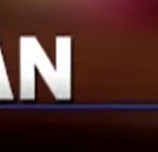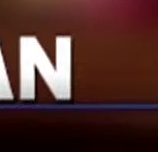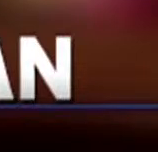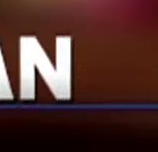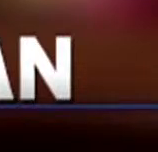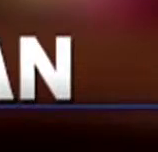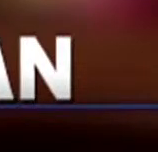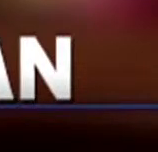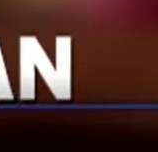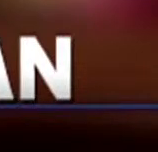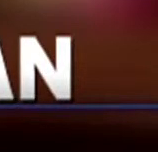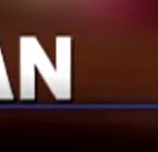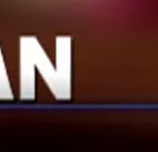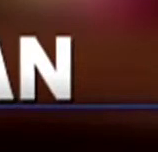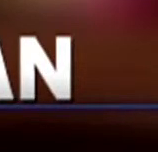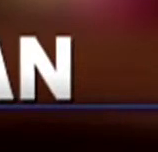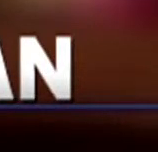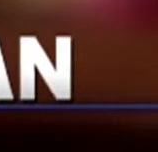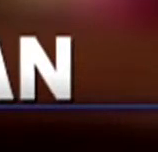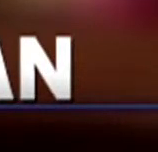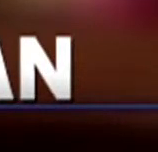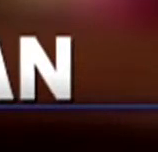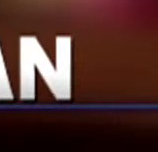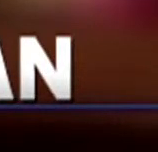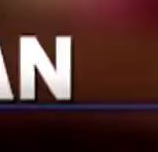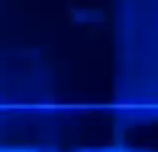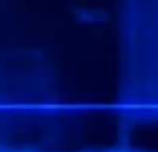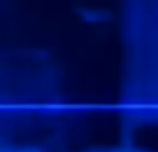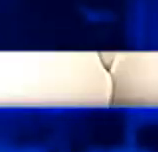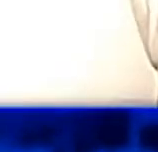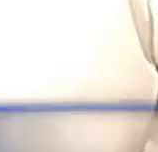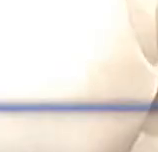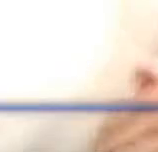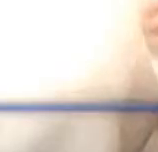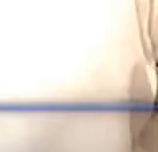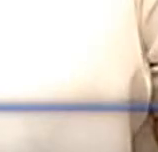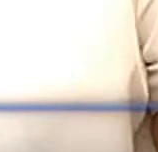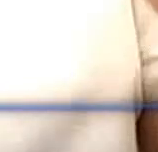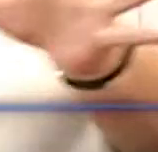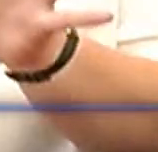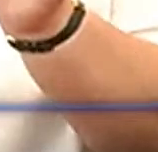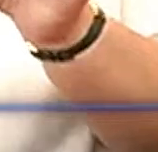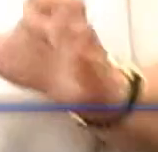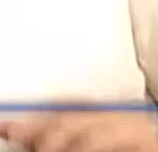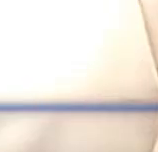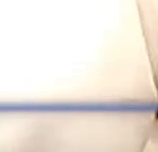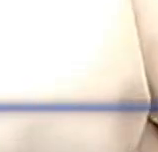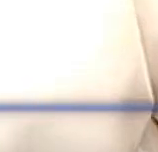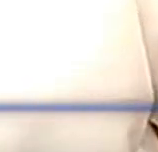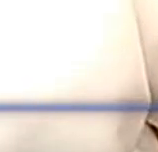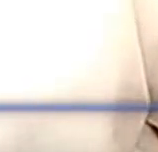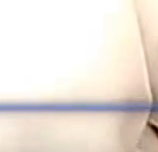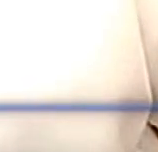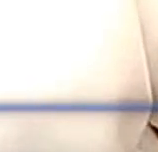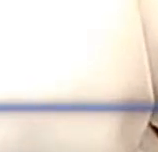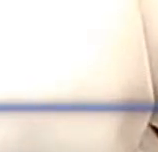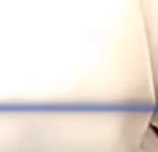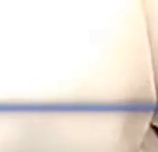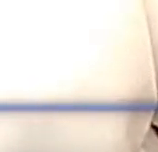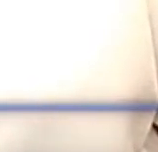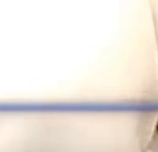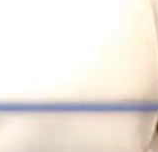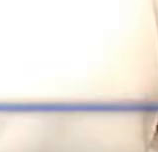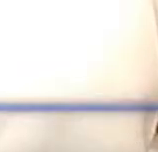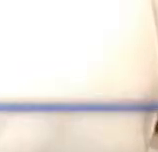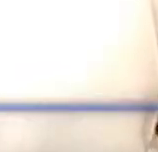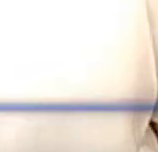pa rin, altar ng isang simbahan niransak. At Senator Rafi Tulfo at VP Sara Duterte